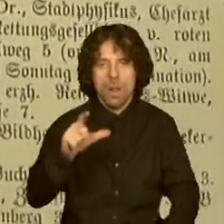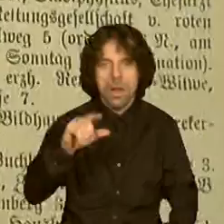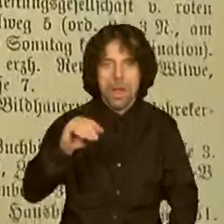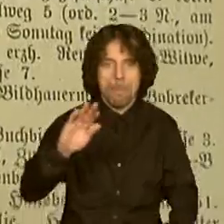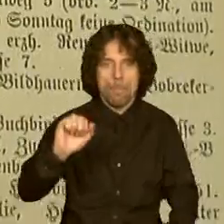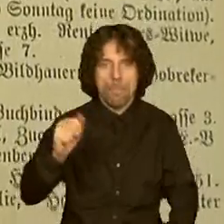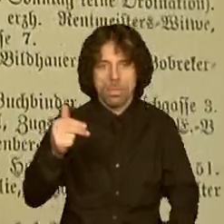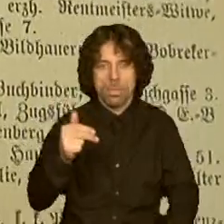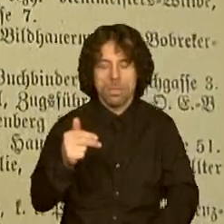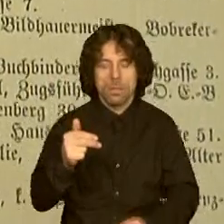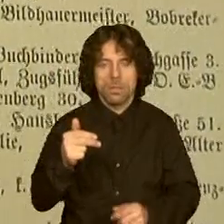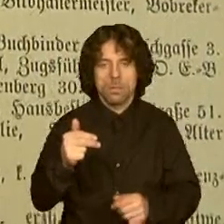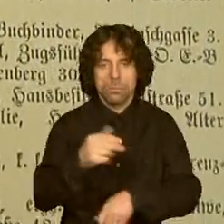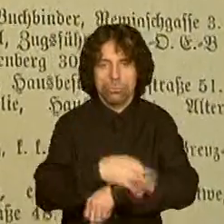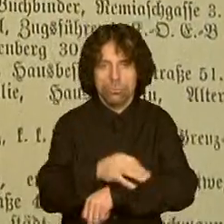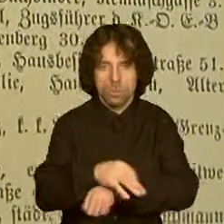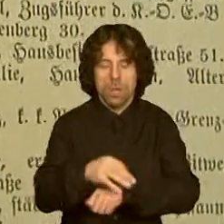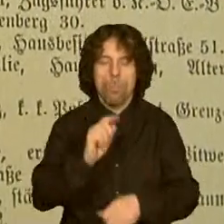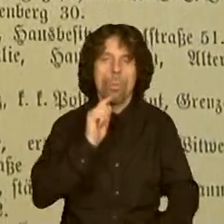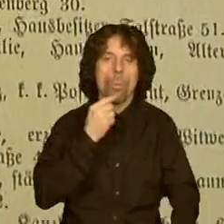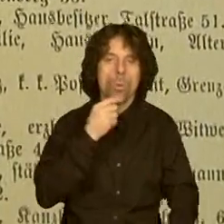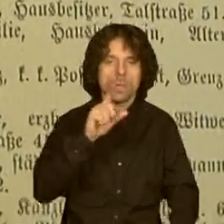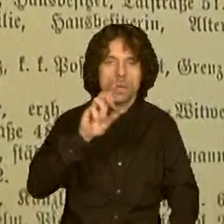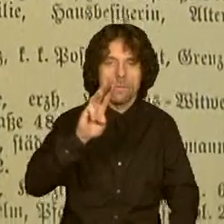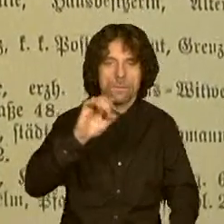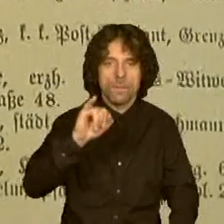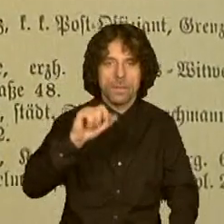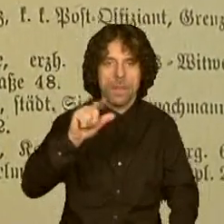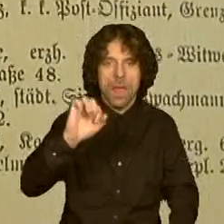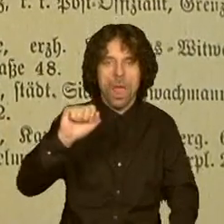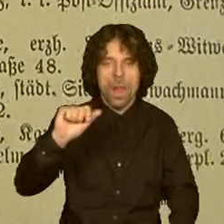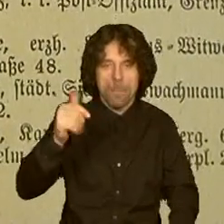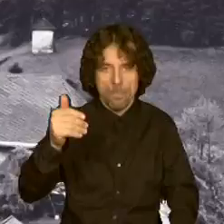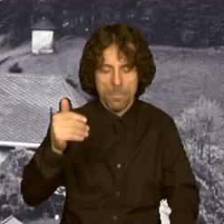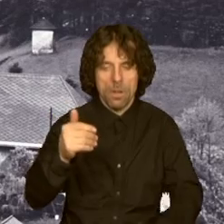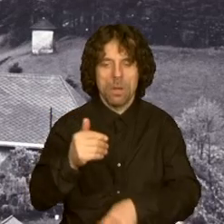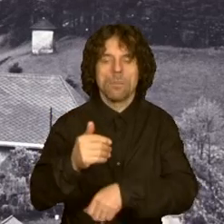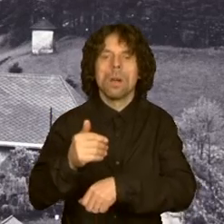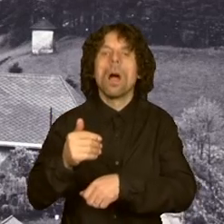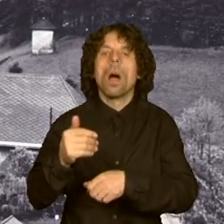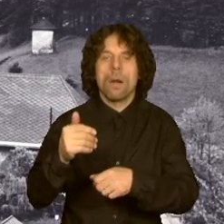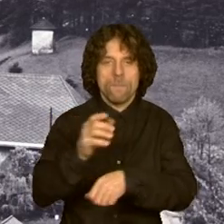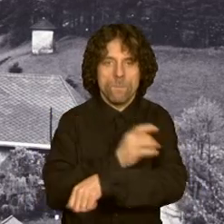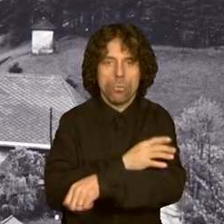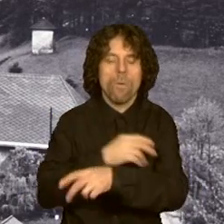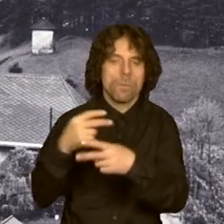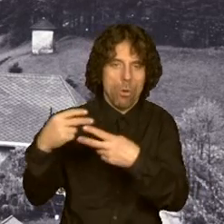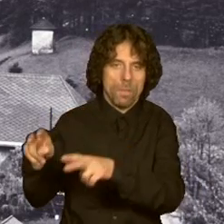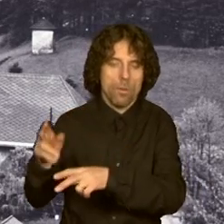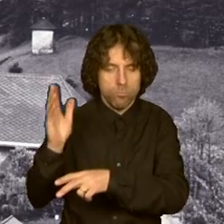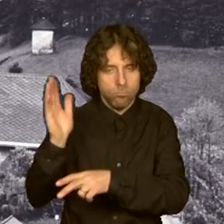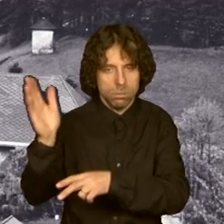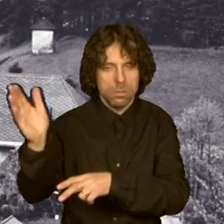austriackim Leben. Młody Wilhelm w późniejszym okresie całą tą pożyczkę stypendialną musiał